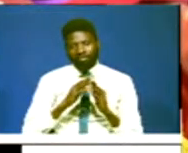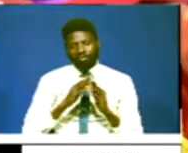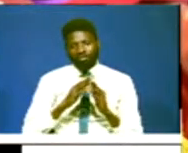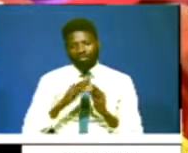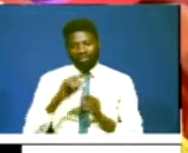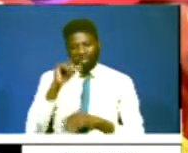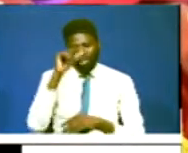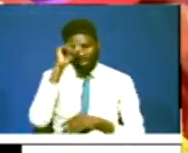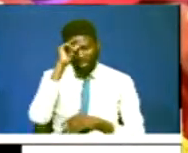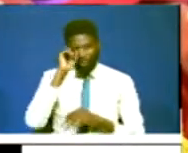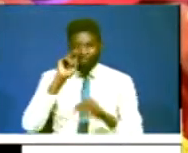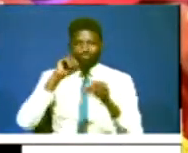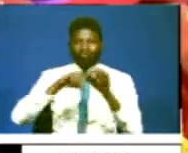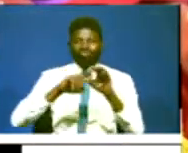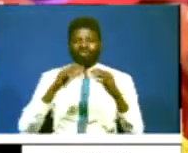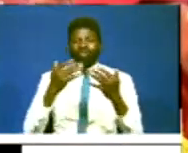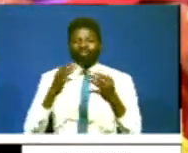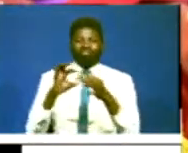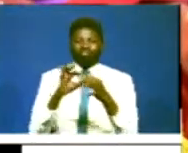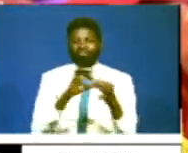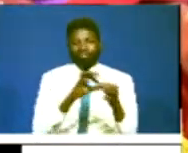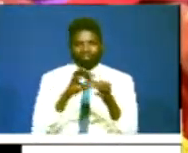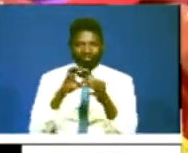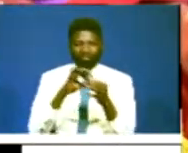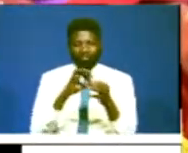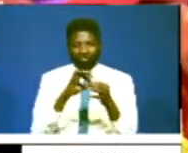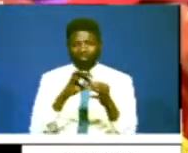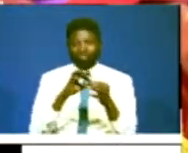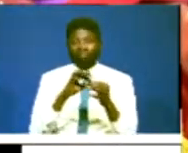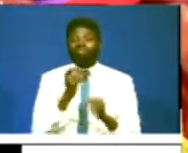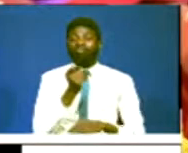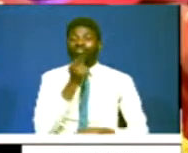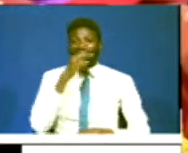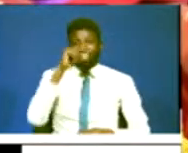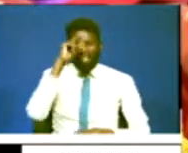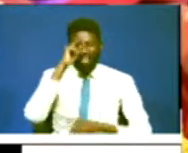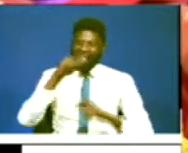cooperation. Ukakuja, ukaharibu serikali ya Moi. Aliharibu wa kuharibu.